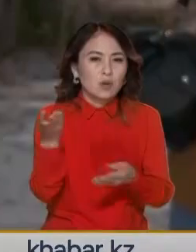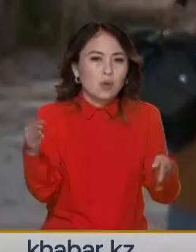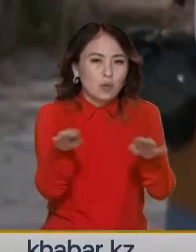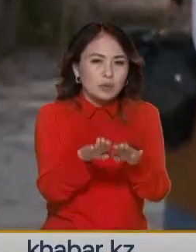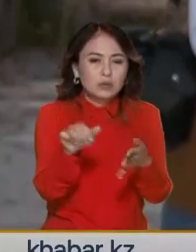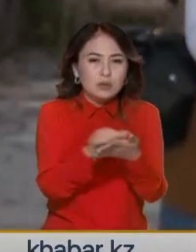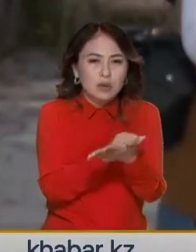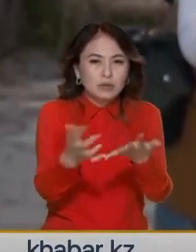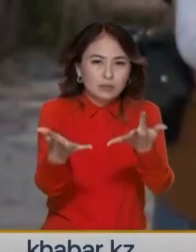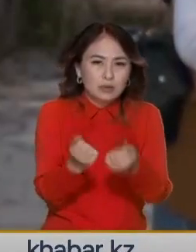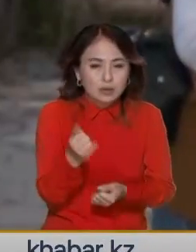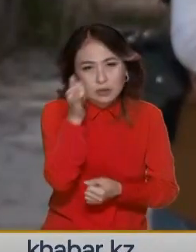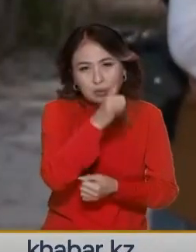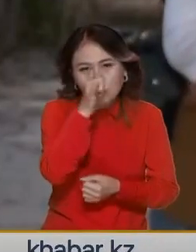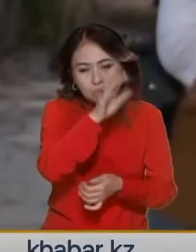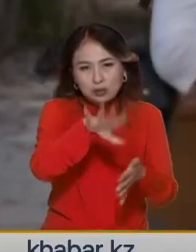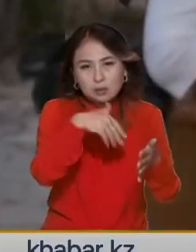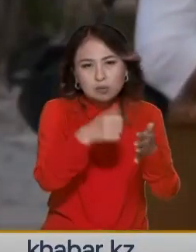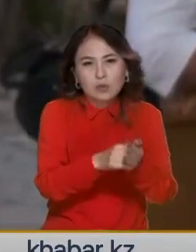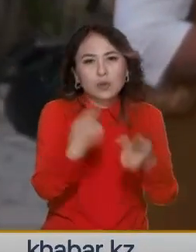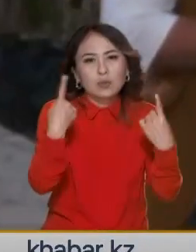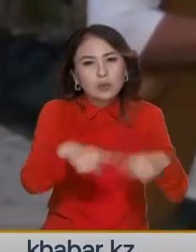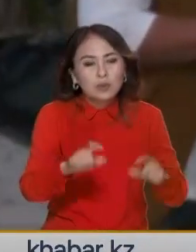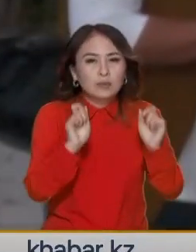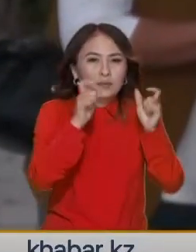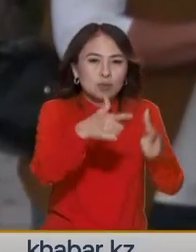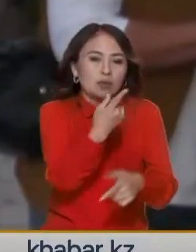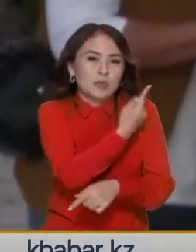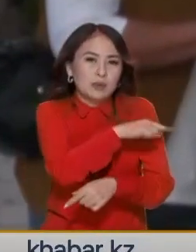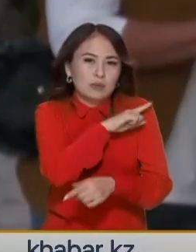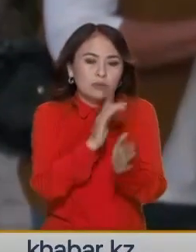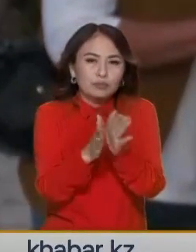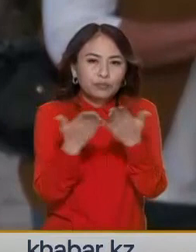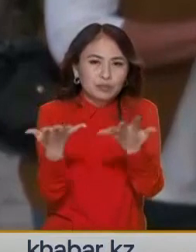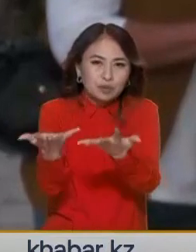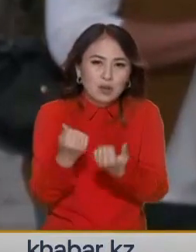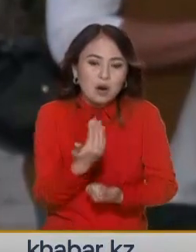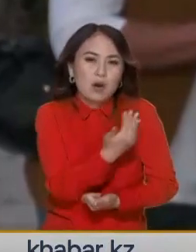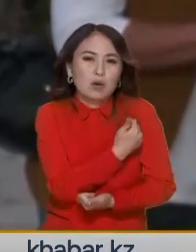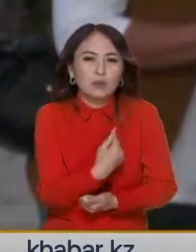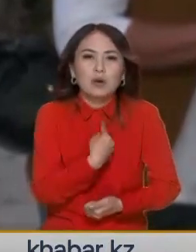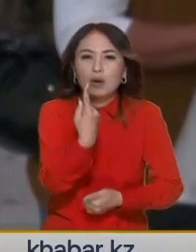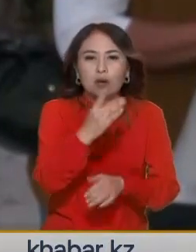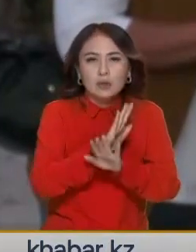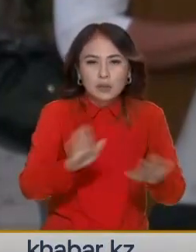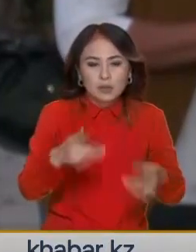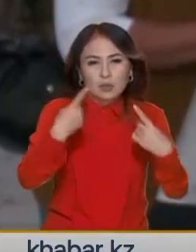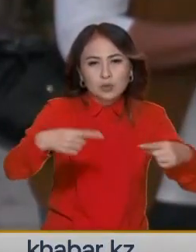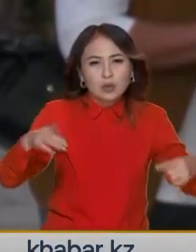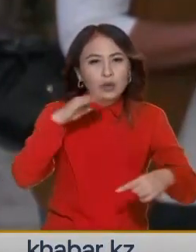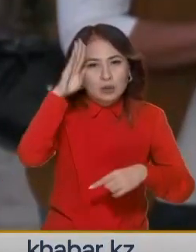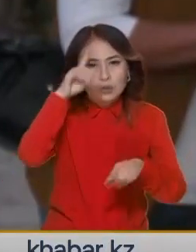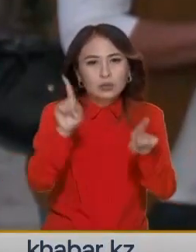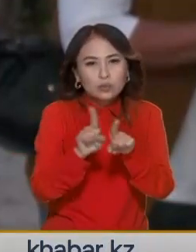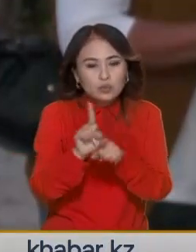бері құжаттарын ала алмай жүрмін. Басқа балабақшаға орналастыру үшін медициналық кітапшасы керек. Бұл менің ғана емес, барлық ата-аналардың басындағы